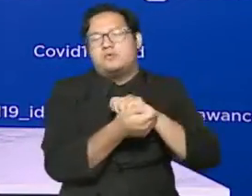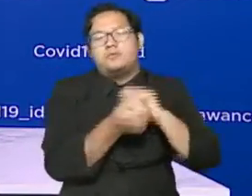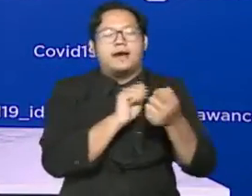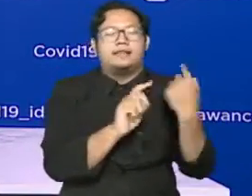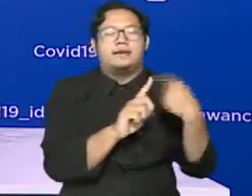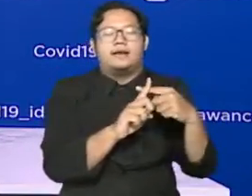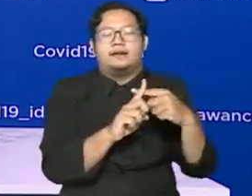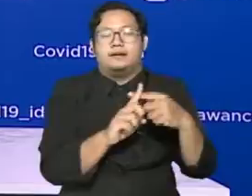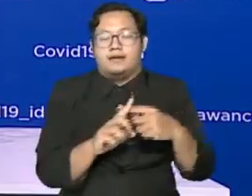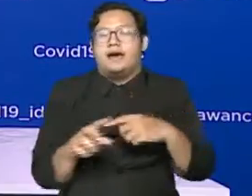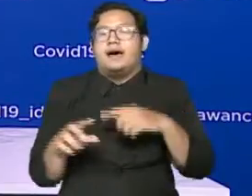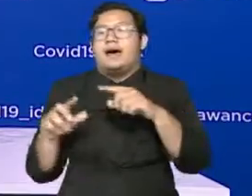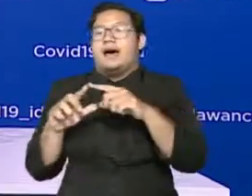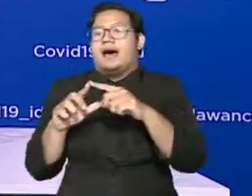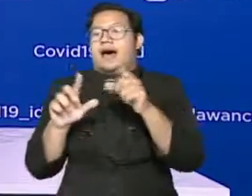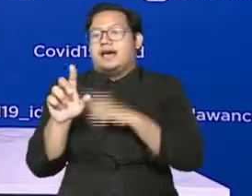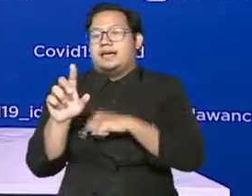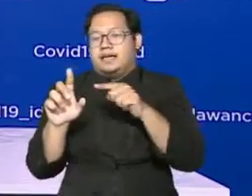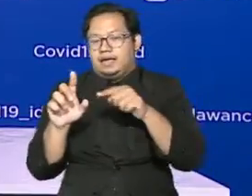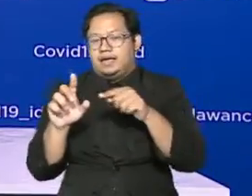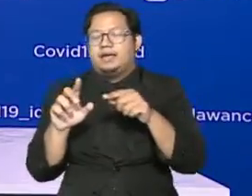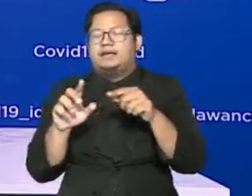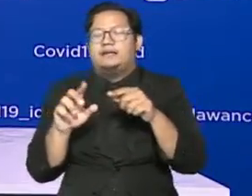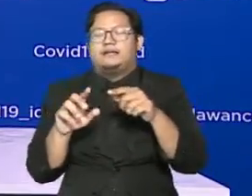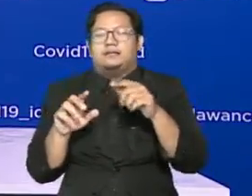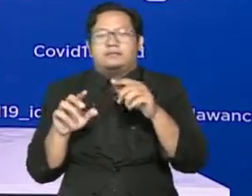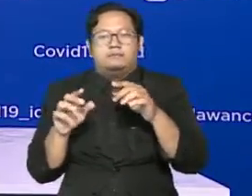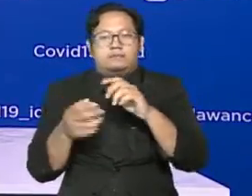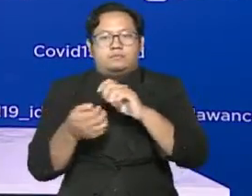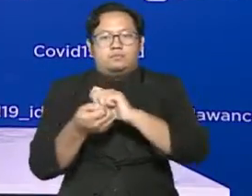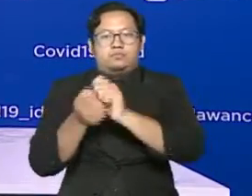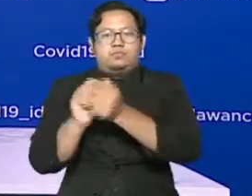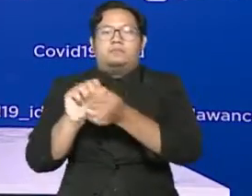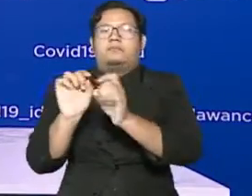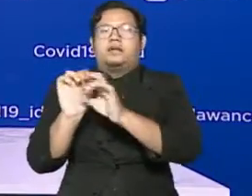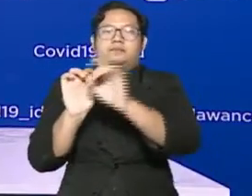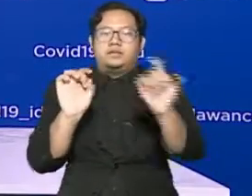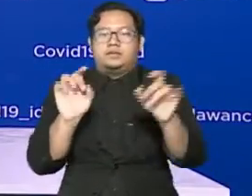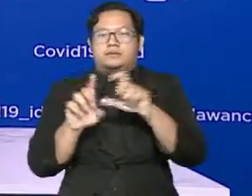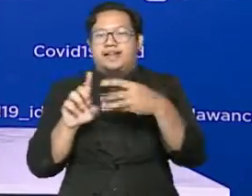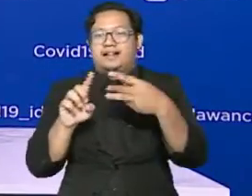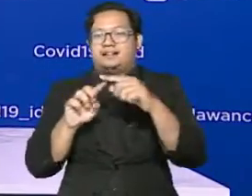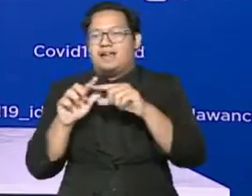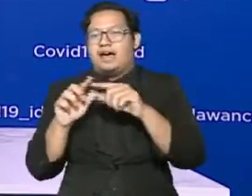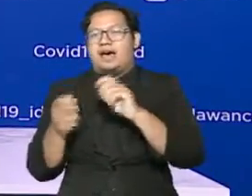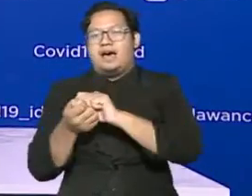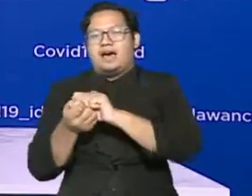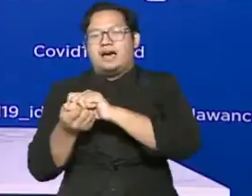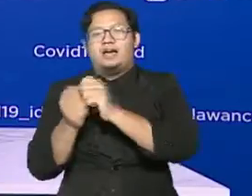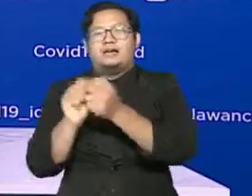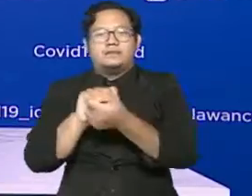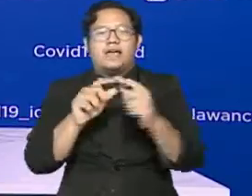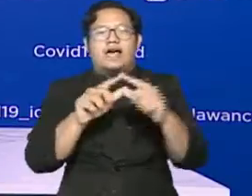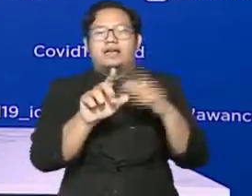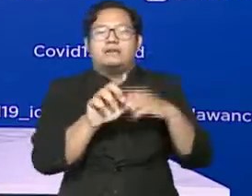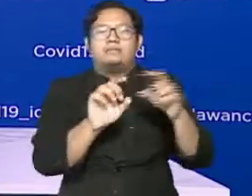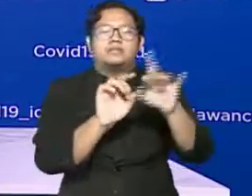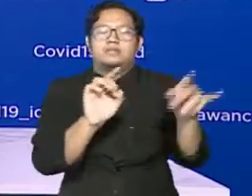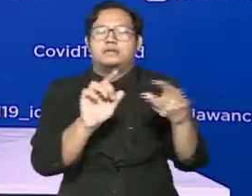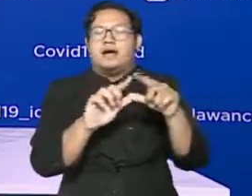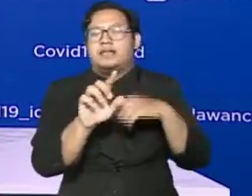varian aye dari mutasi Delta ini cukup beragam yaitu dari aye satu hingga aye